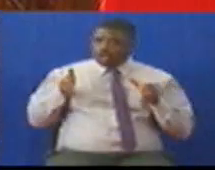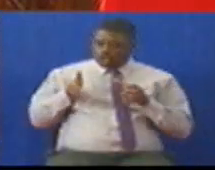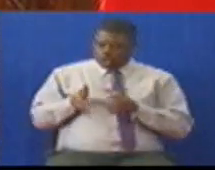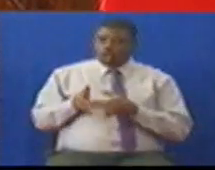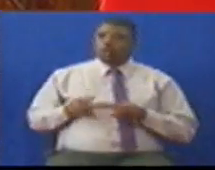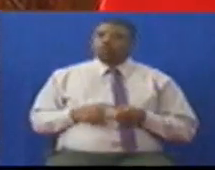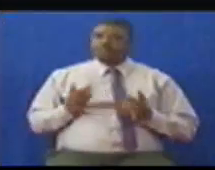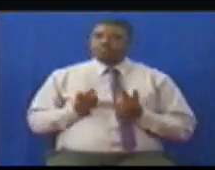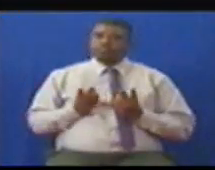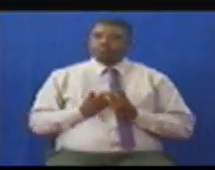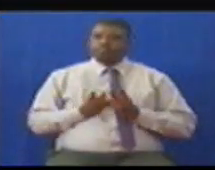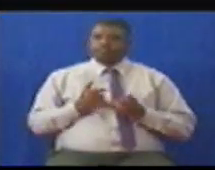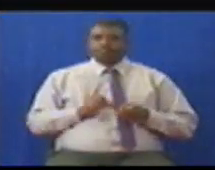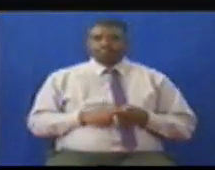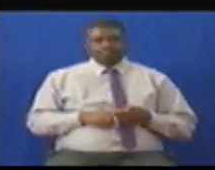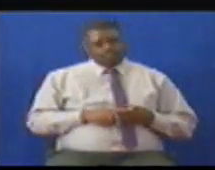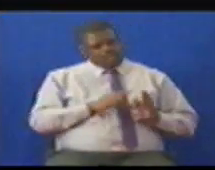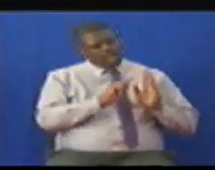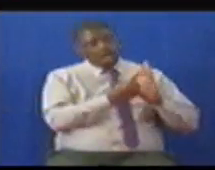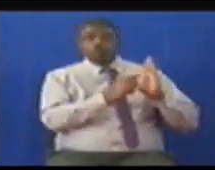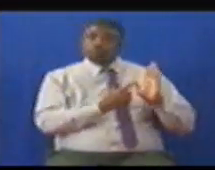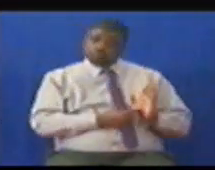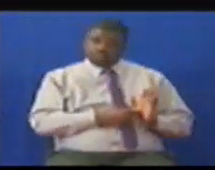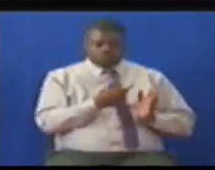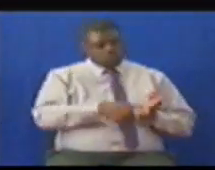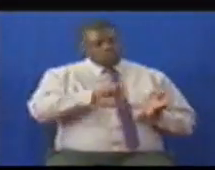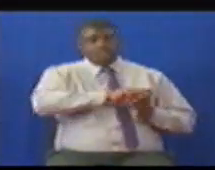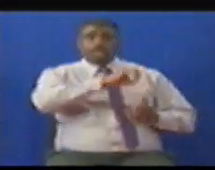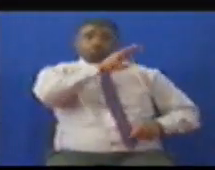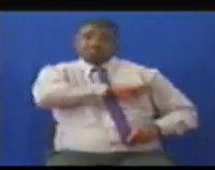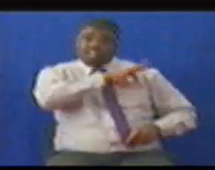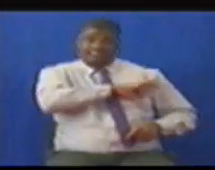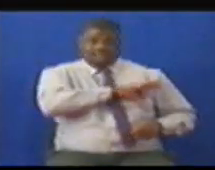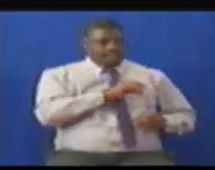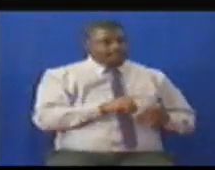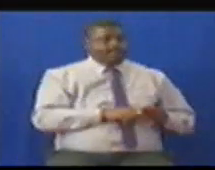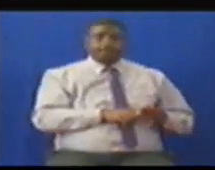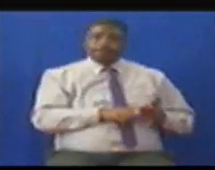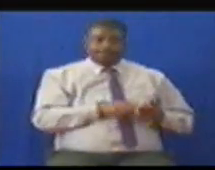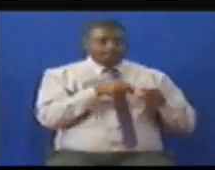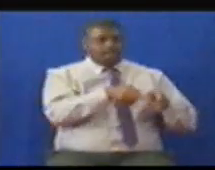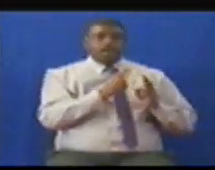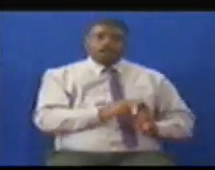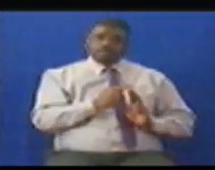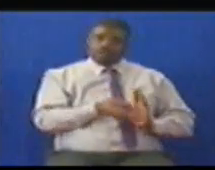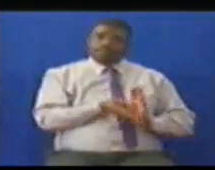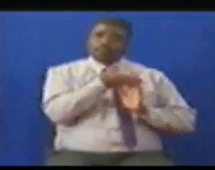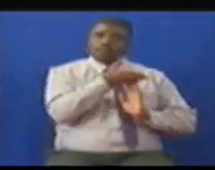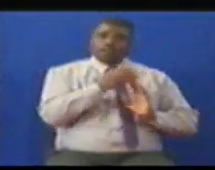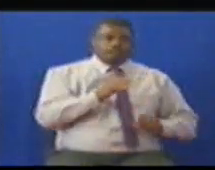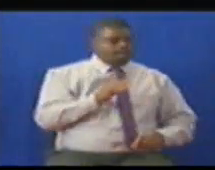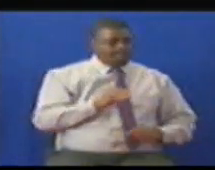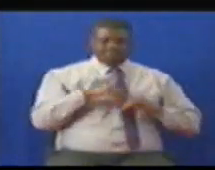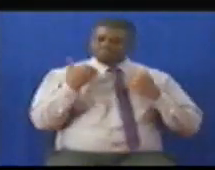ukiukaji kanuni zinazoainisha ongezeko la mishahara na kupandishwa kwa madaraja kwa watumishi wa umma, lakini hatujasikia vyama